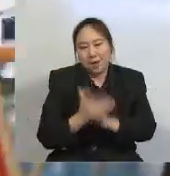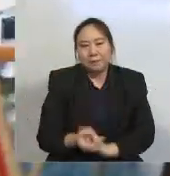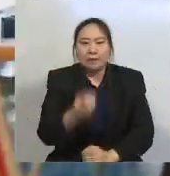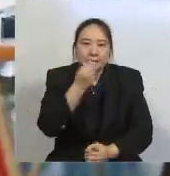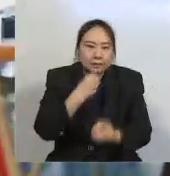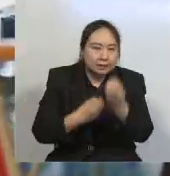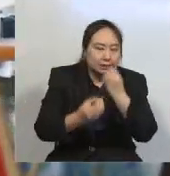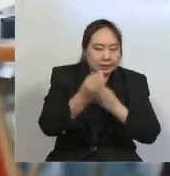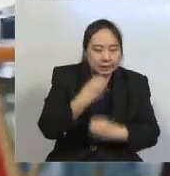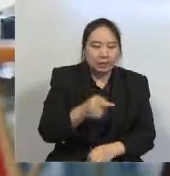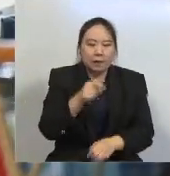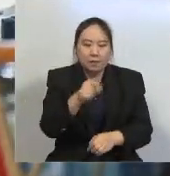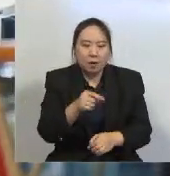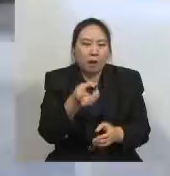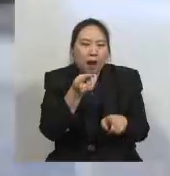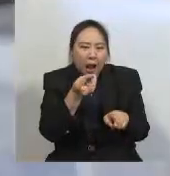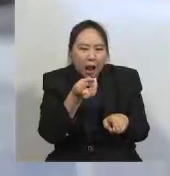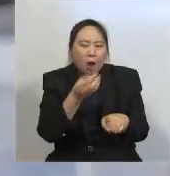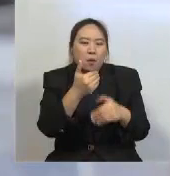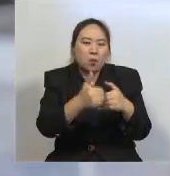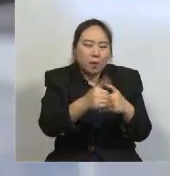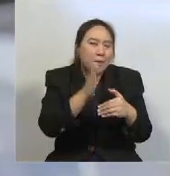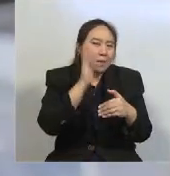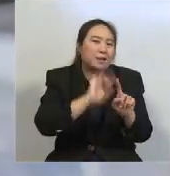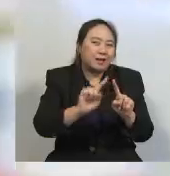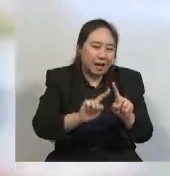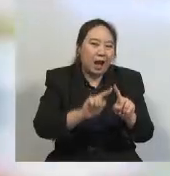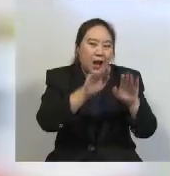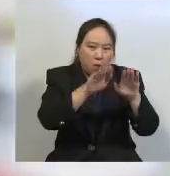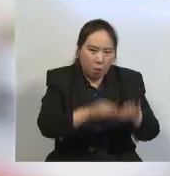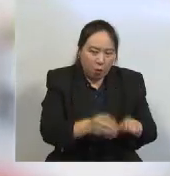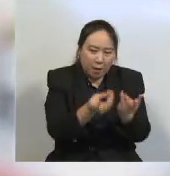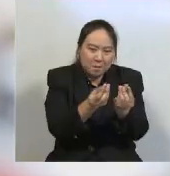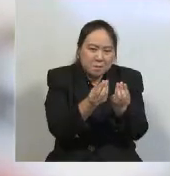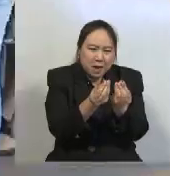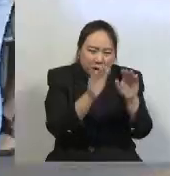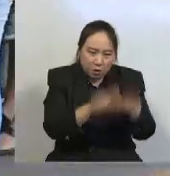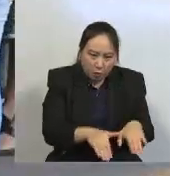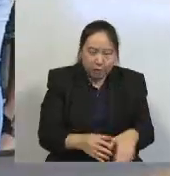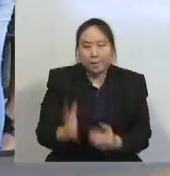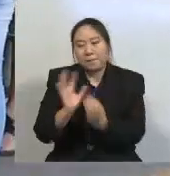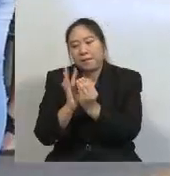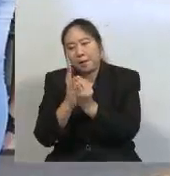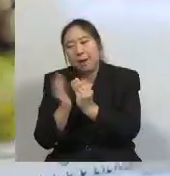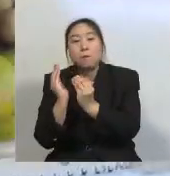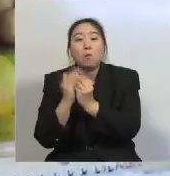ดอาหารจำพวกแป้งน้ำตาลไขมันรับประทานผักผลไม้และออกกำลังกายอย่างสม่ำเสม